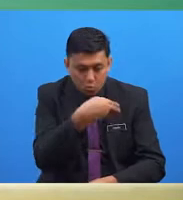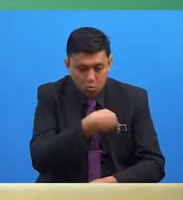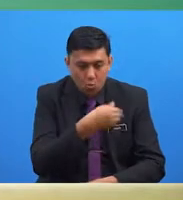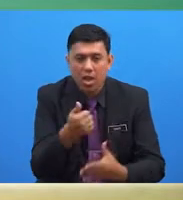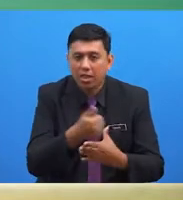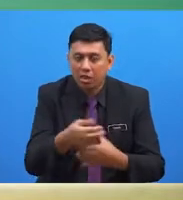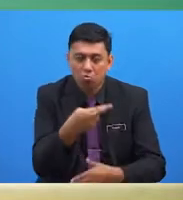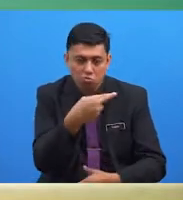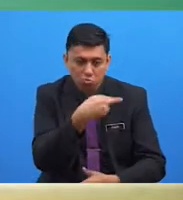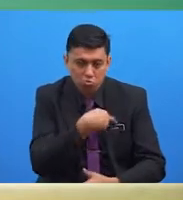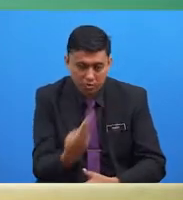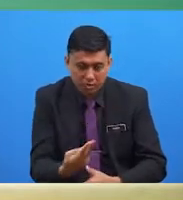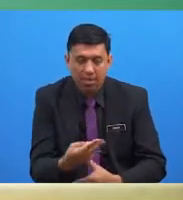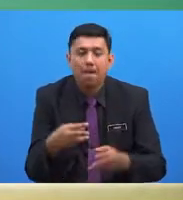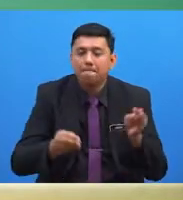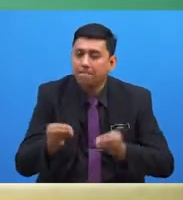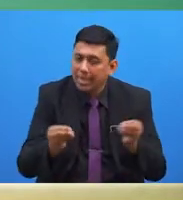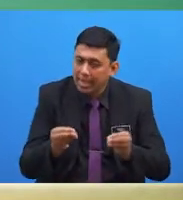perniagaan.